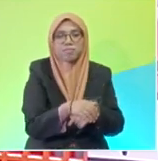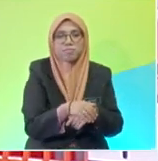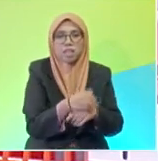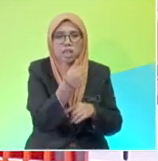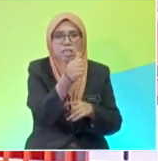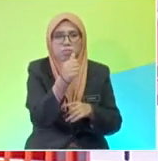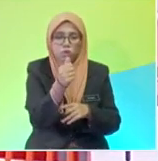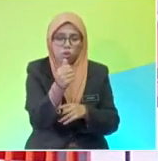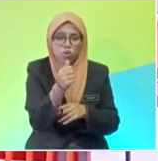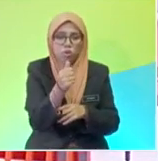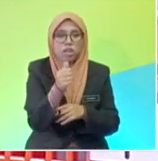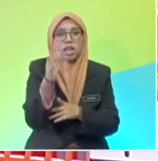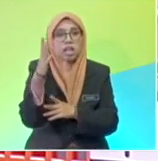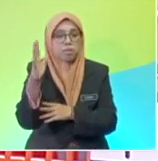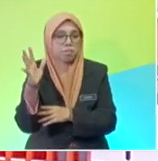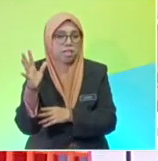10.15.